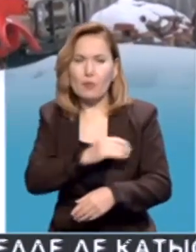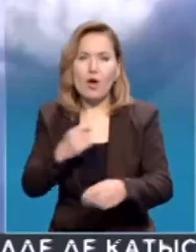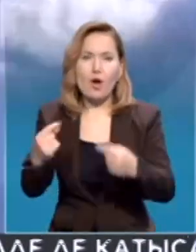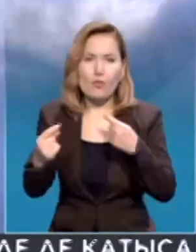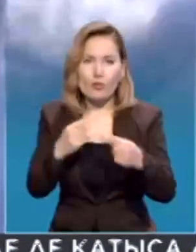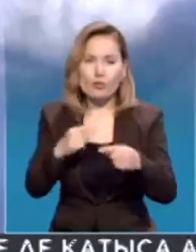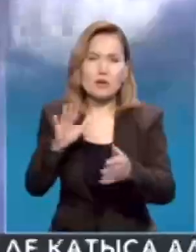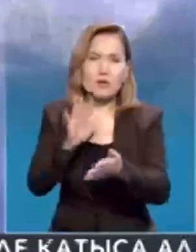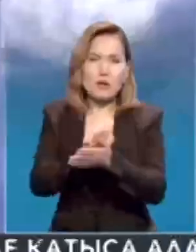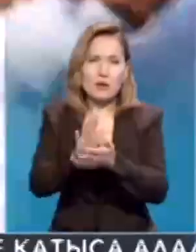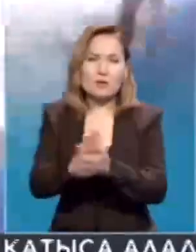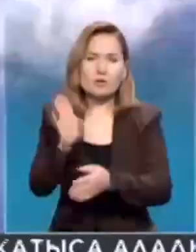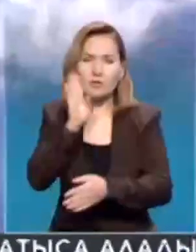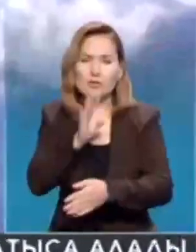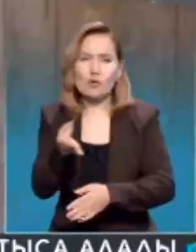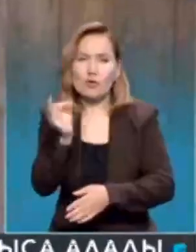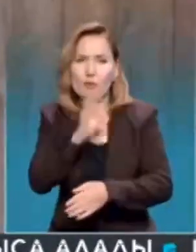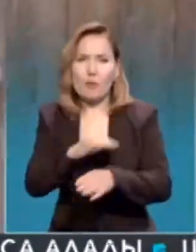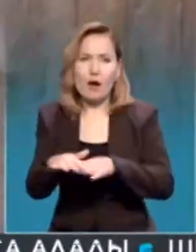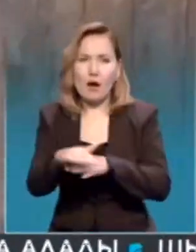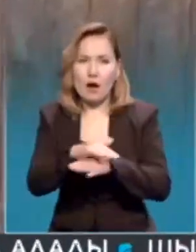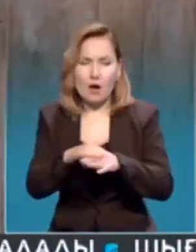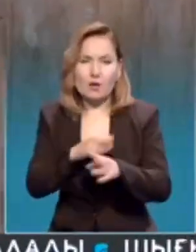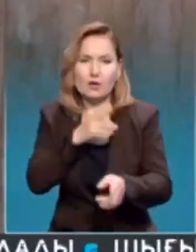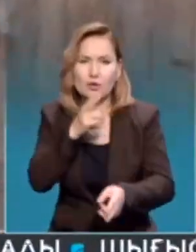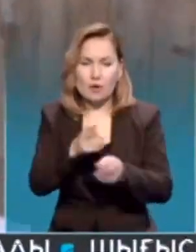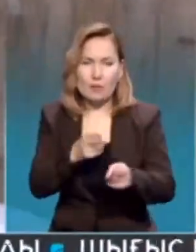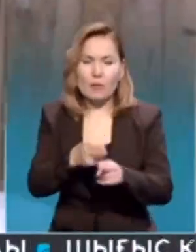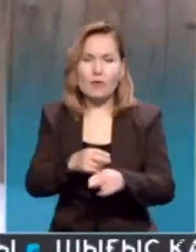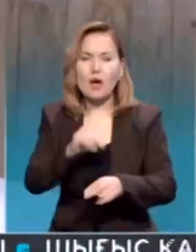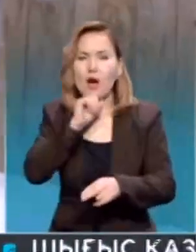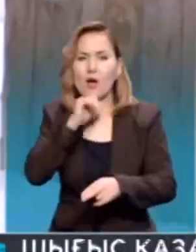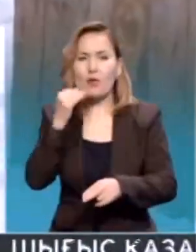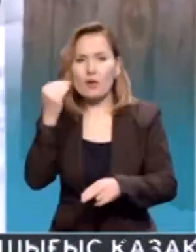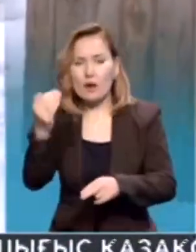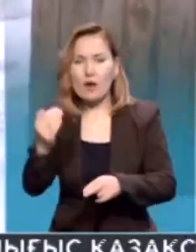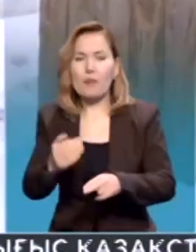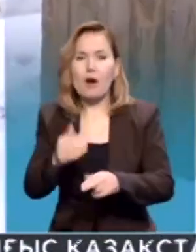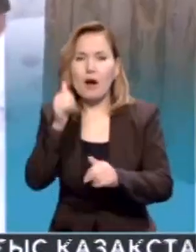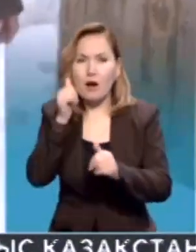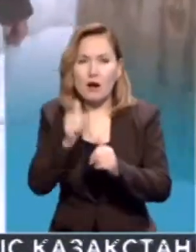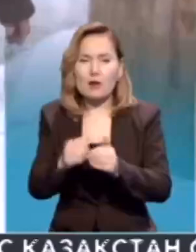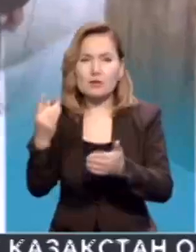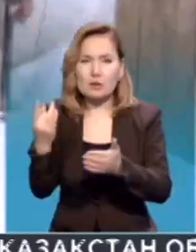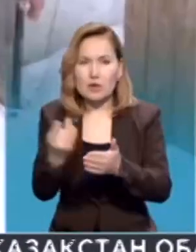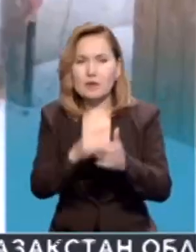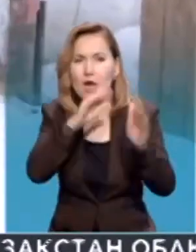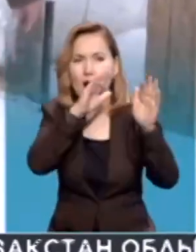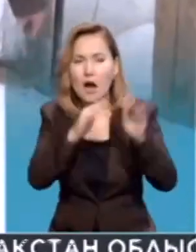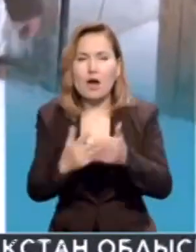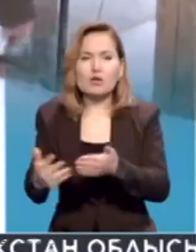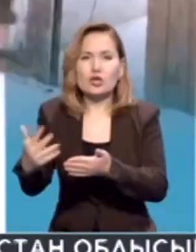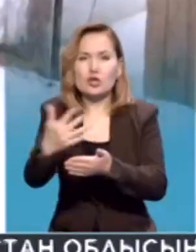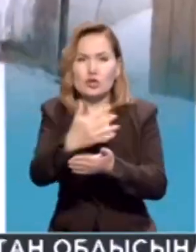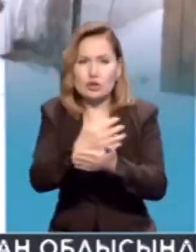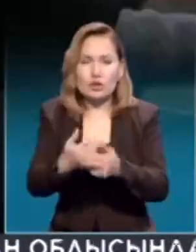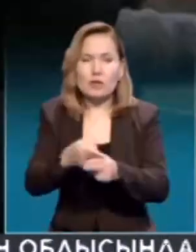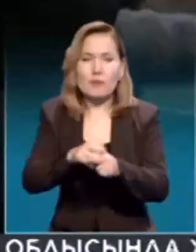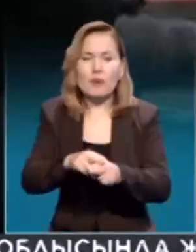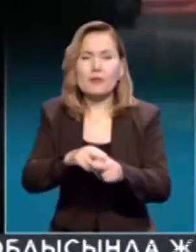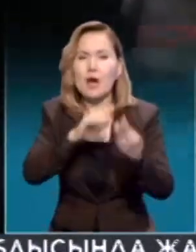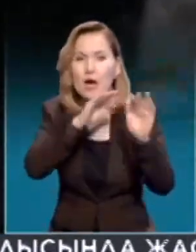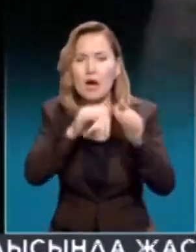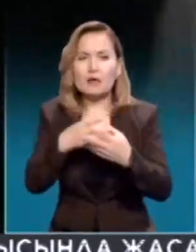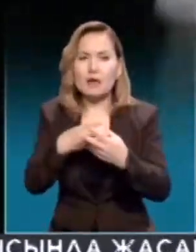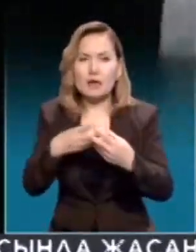ауылдағы адамдардың жайы бар. Ислам Ақсақал қолы қалт етсе, үйге қарта сумен болады. Бір шелек ағылпадан 1,5 литр су